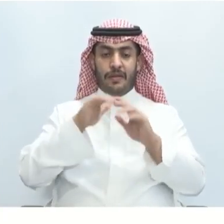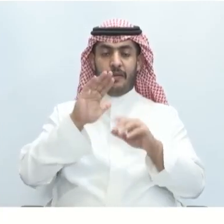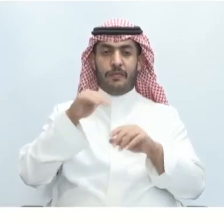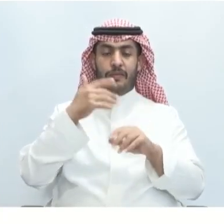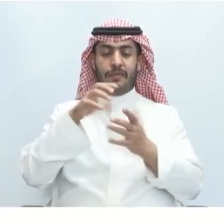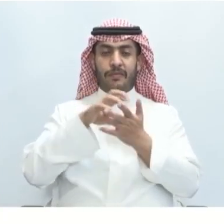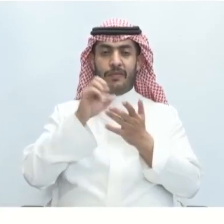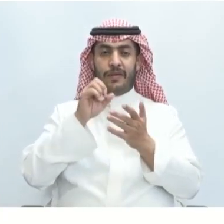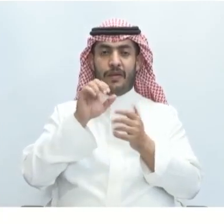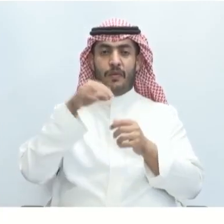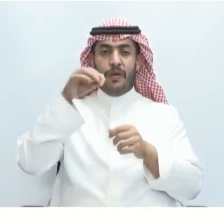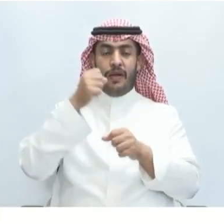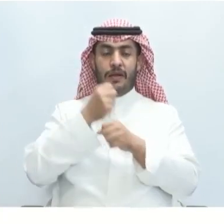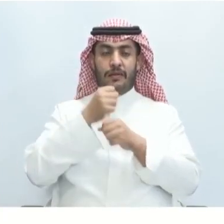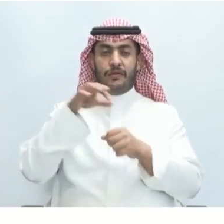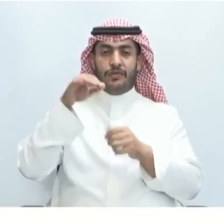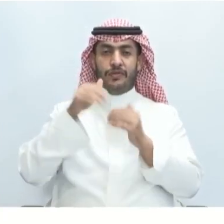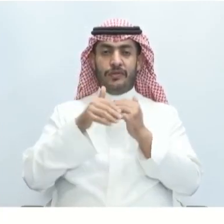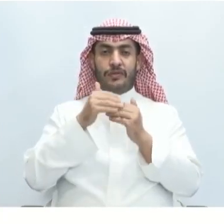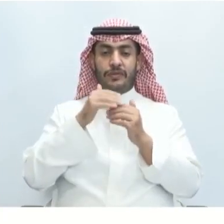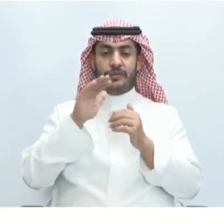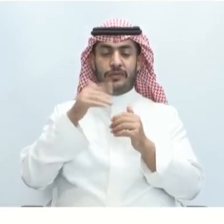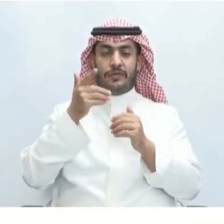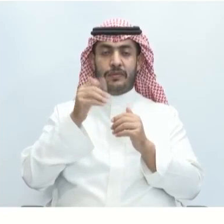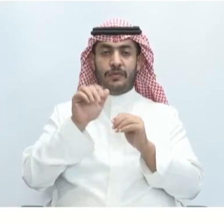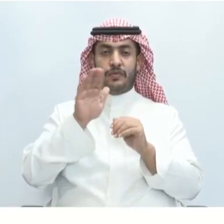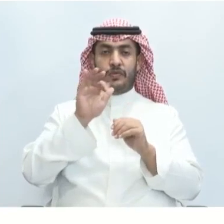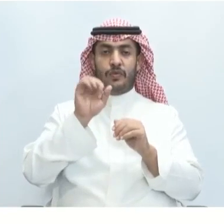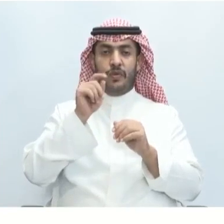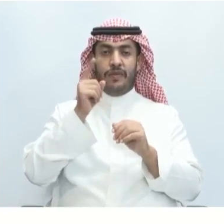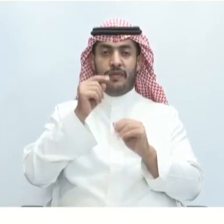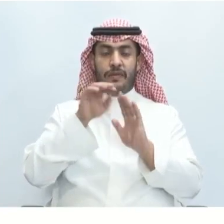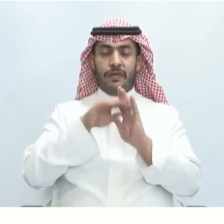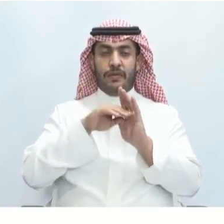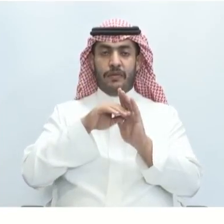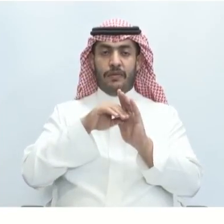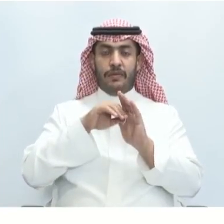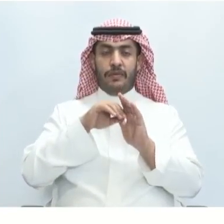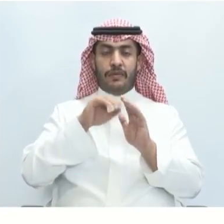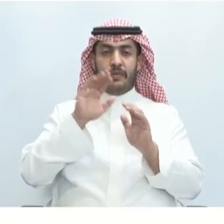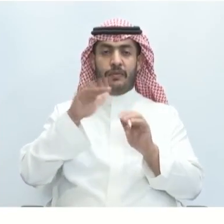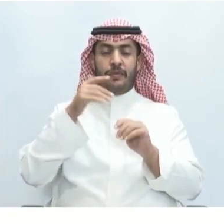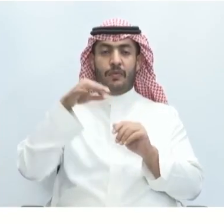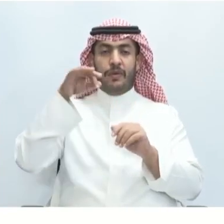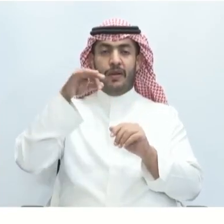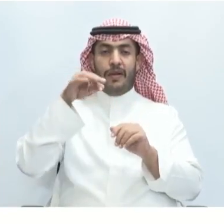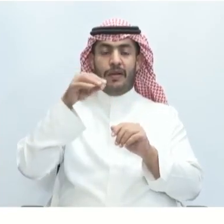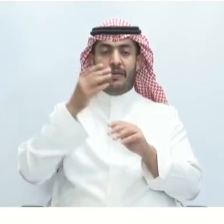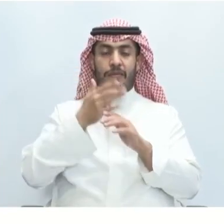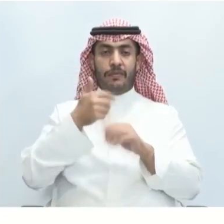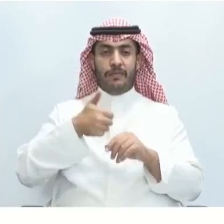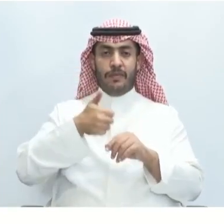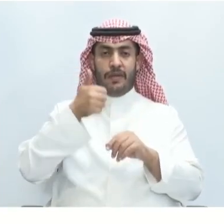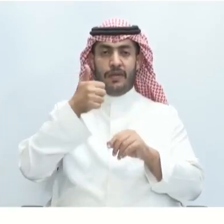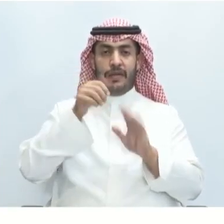البيانات اورقه عمل جديده ومن ثم انتهيت اداه سولفر كذلك ذكرنا نسخ الورقه لكي